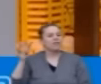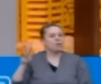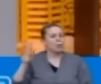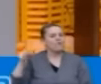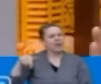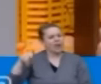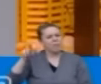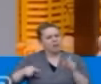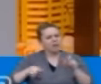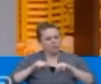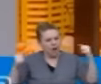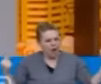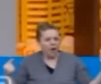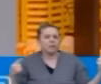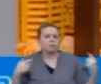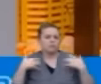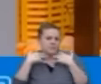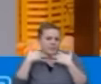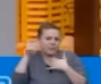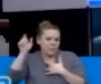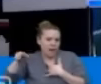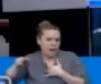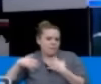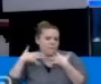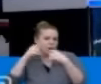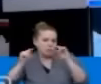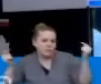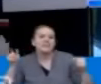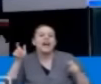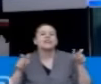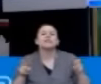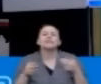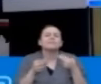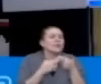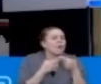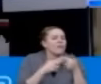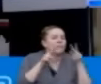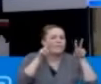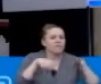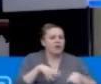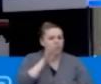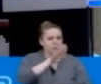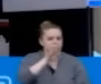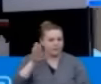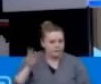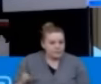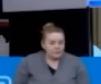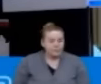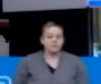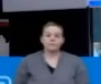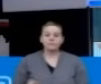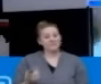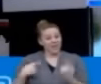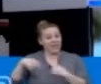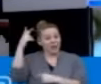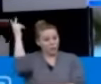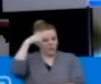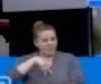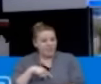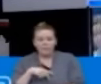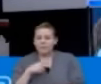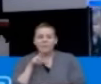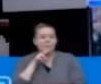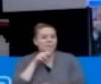האחרים שמוזכרים פה בפרשות השונות, זה האנשים הקרובים ביותר לנתניהו. וכמו שאנחנו מבינים, אז מדובר